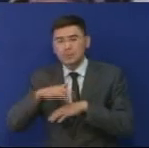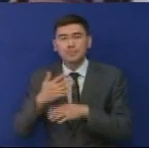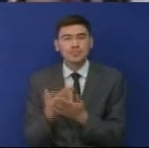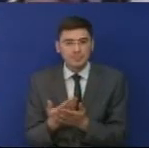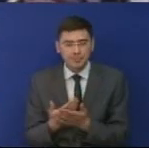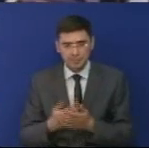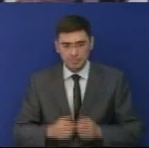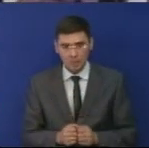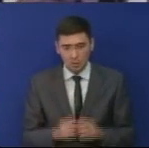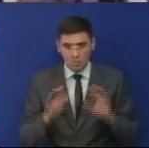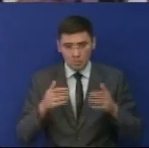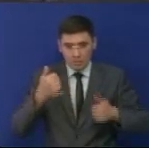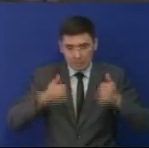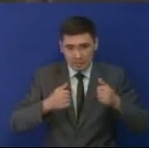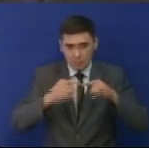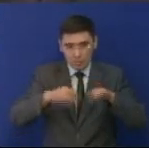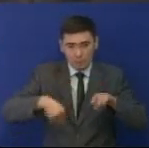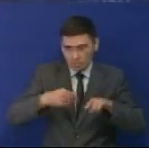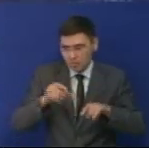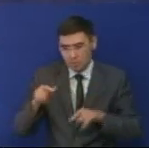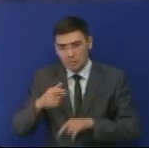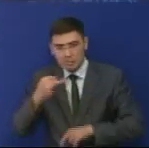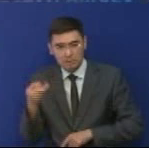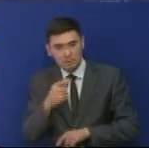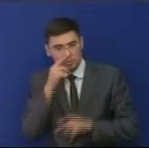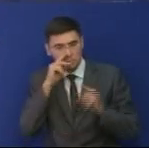интересом наблюдает за настольным теннисом.